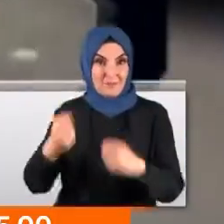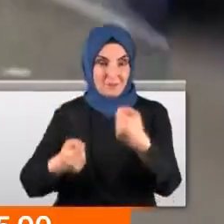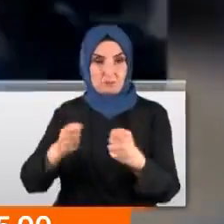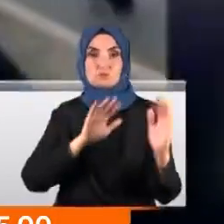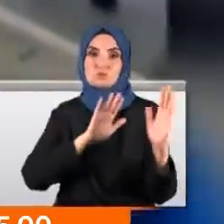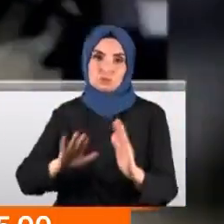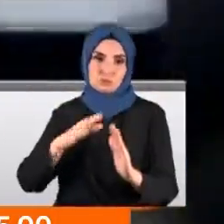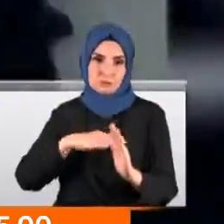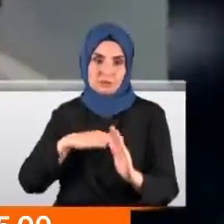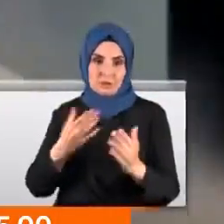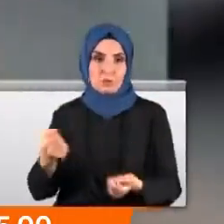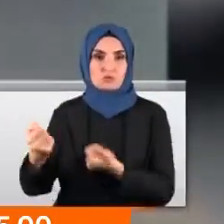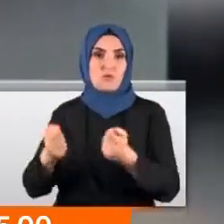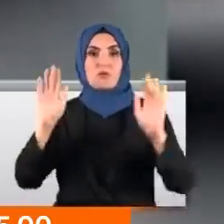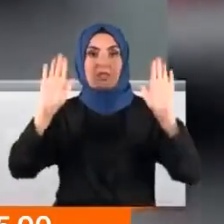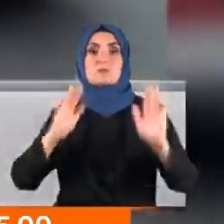yoktu.